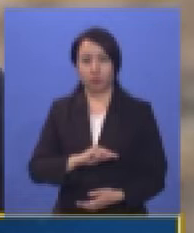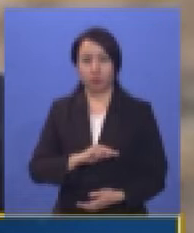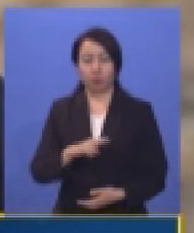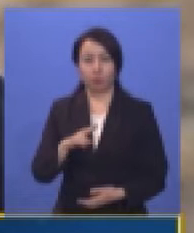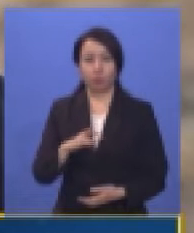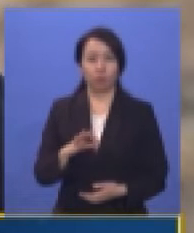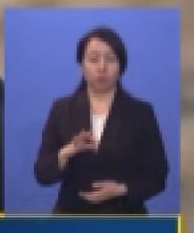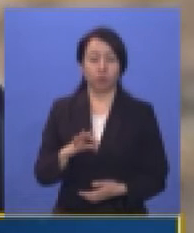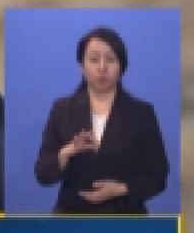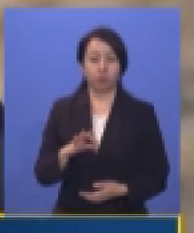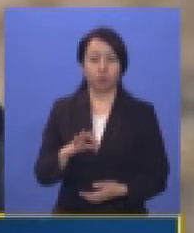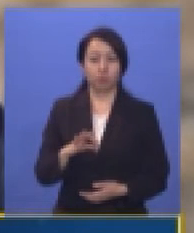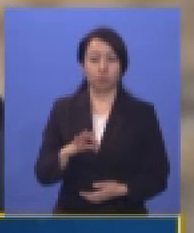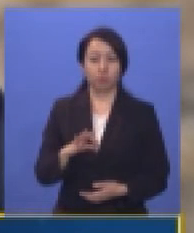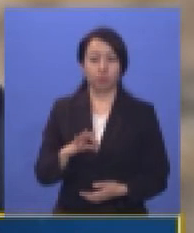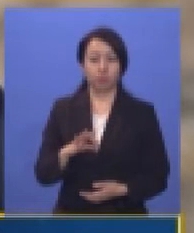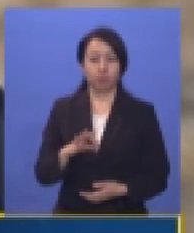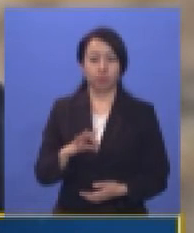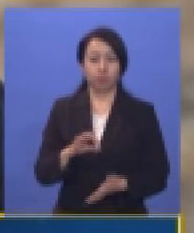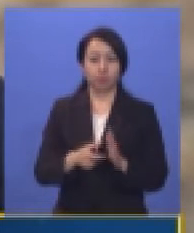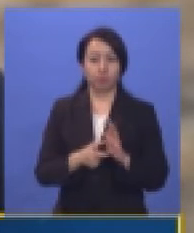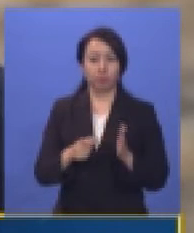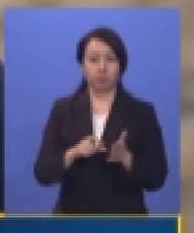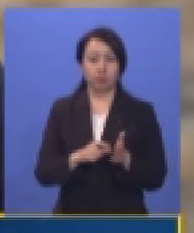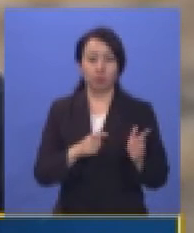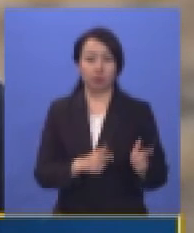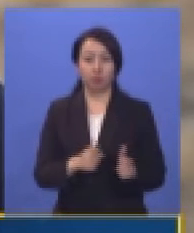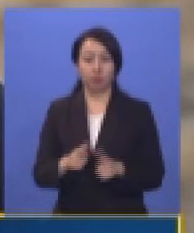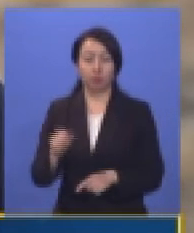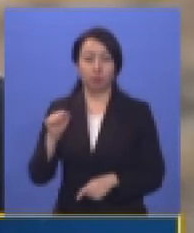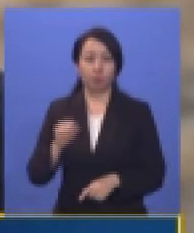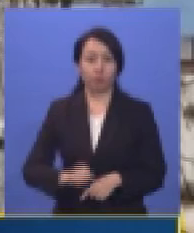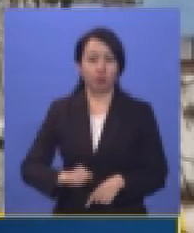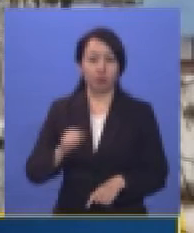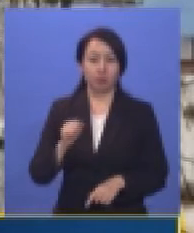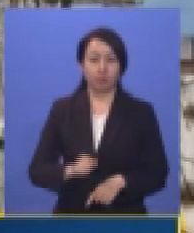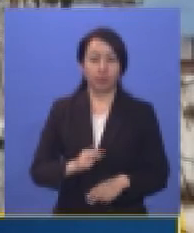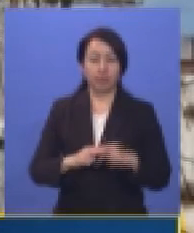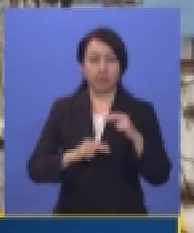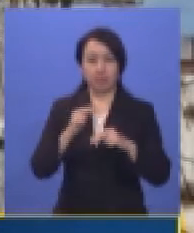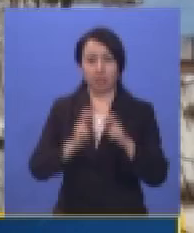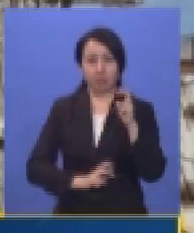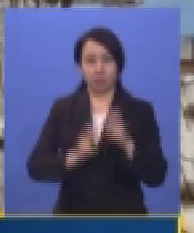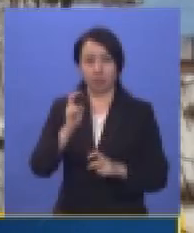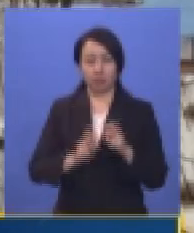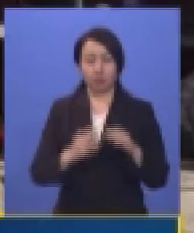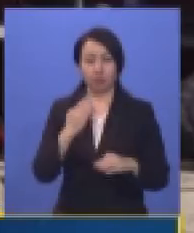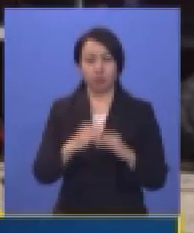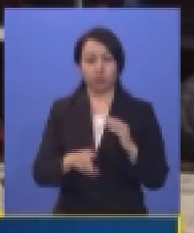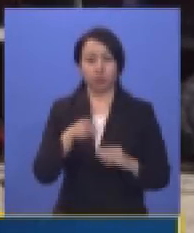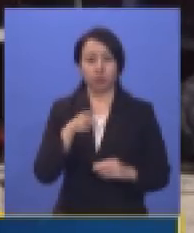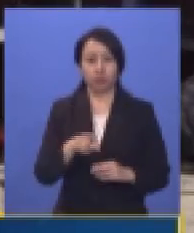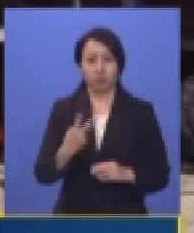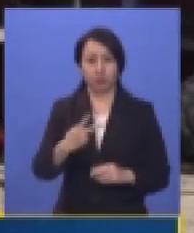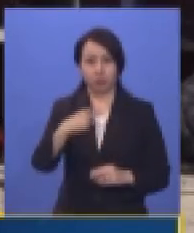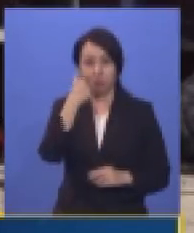под, получается, цех подготовки прессования маслосемян. Строительство завода завершат в